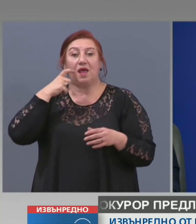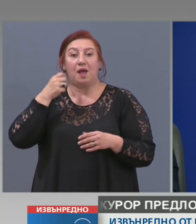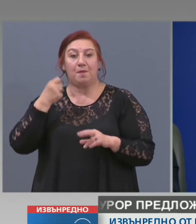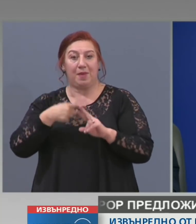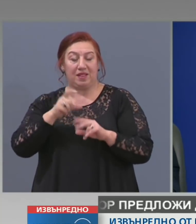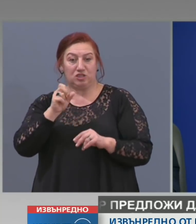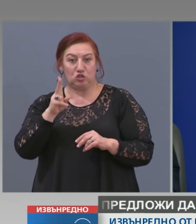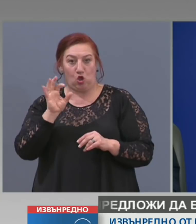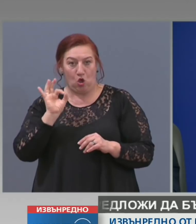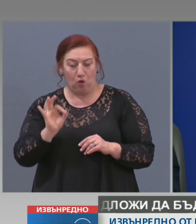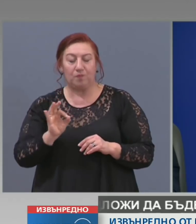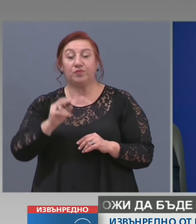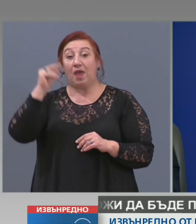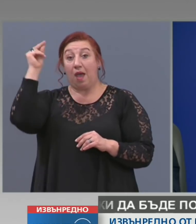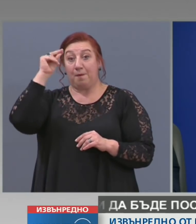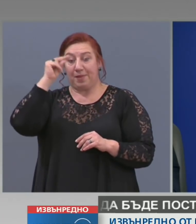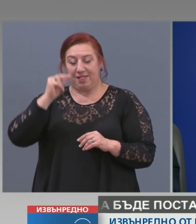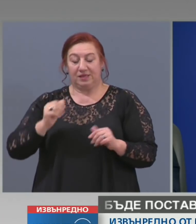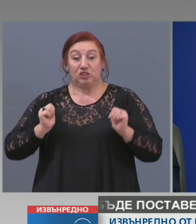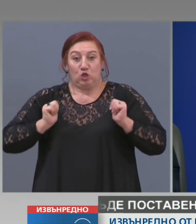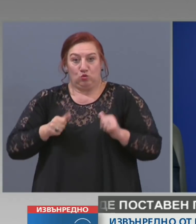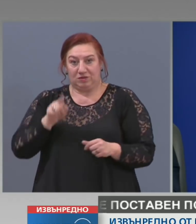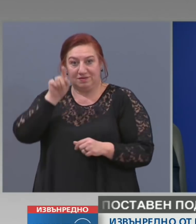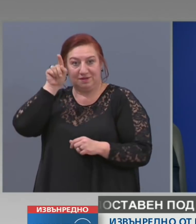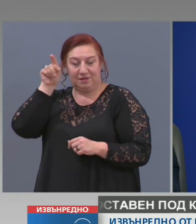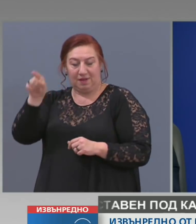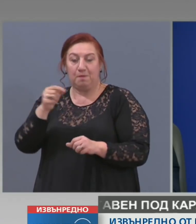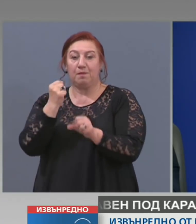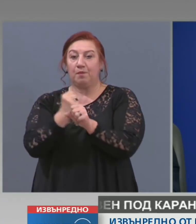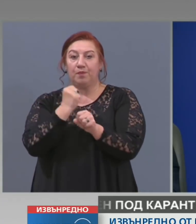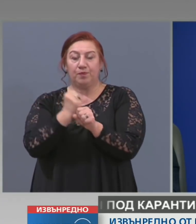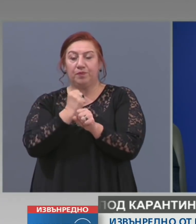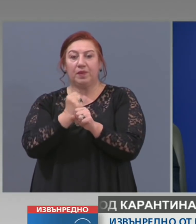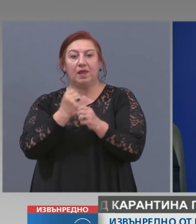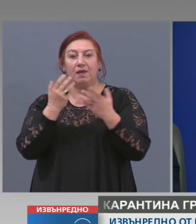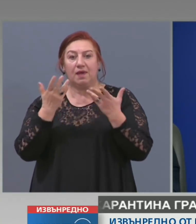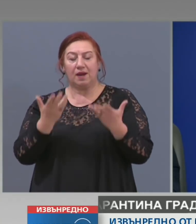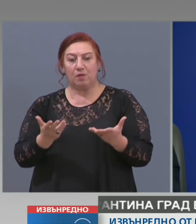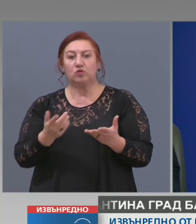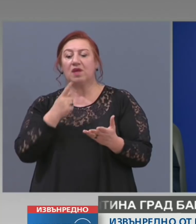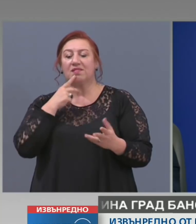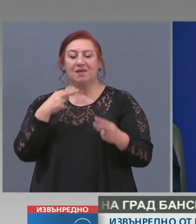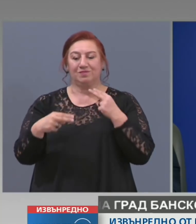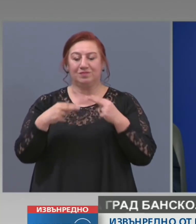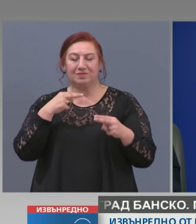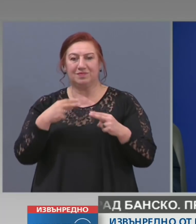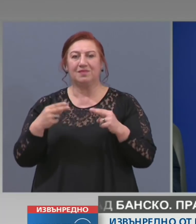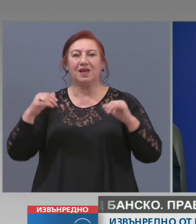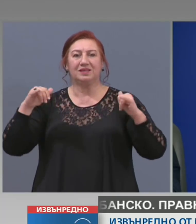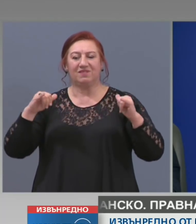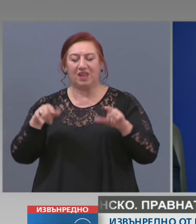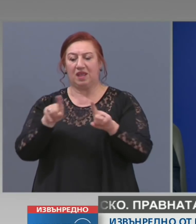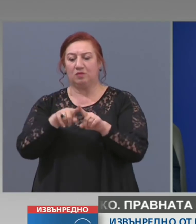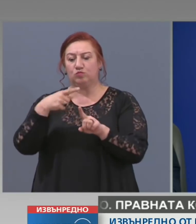Българските туристи, които се намират там. Работата на заведения, на